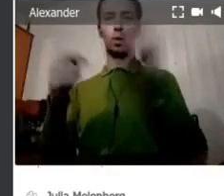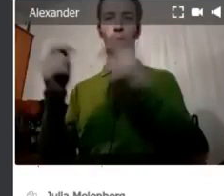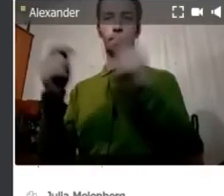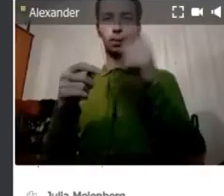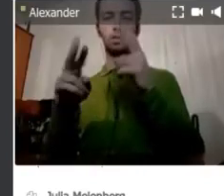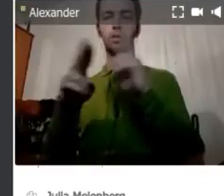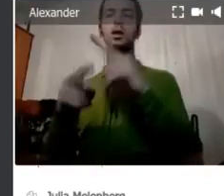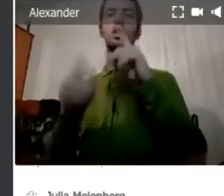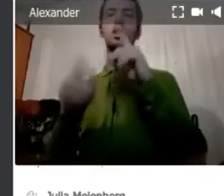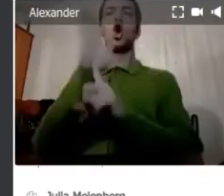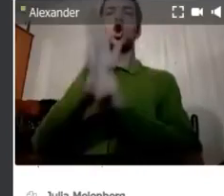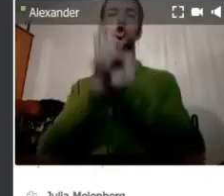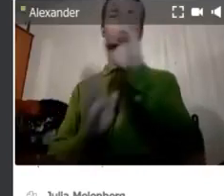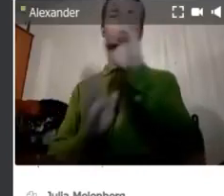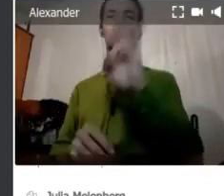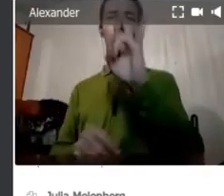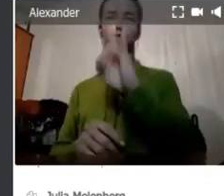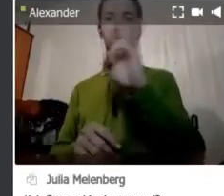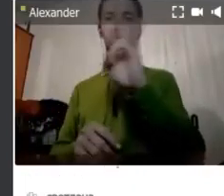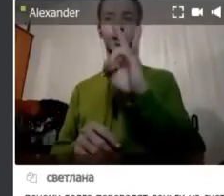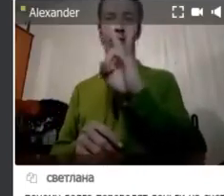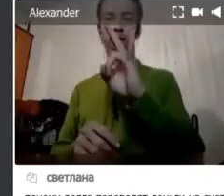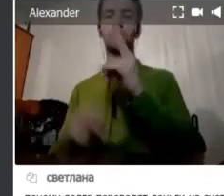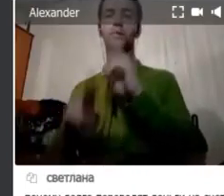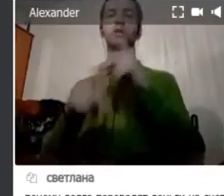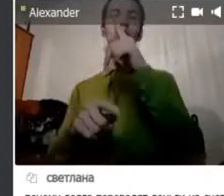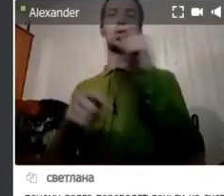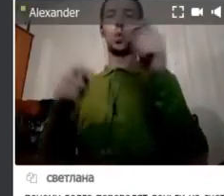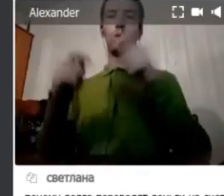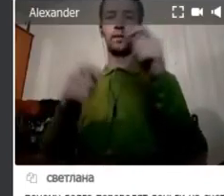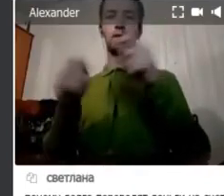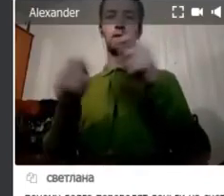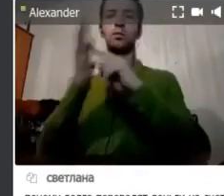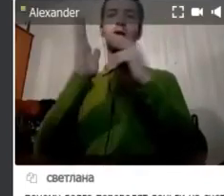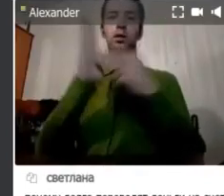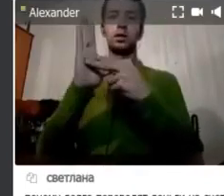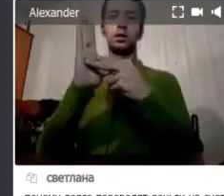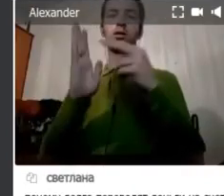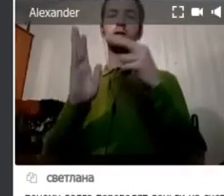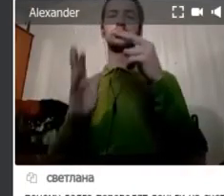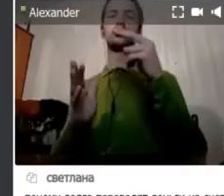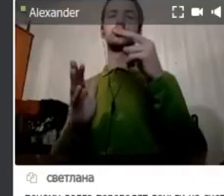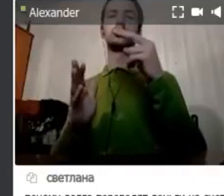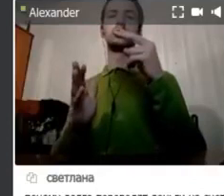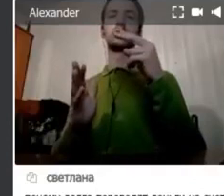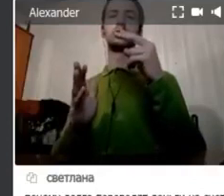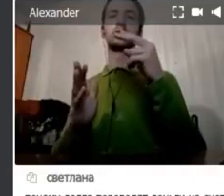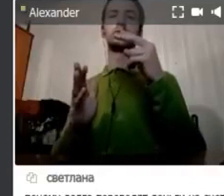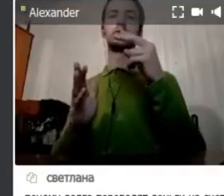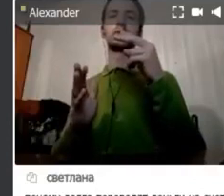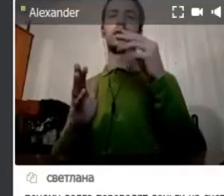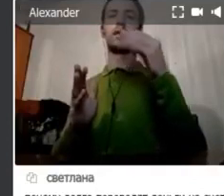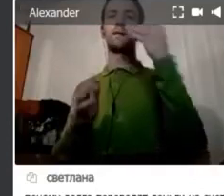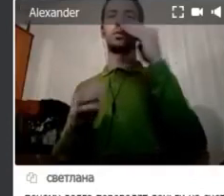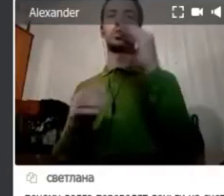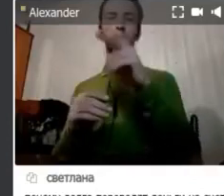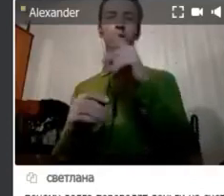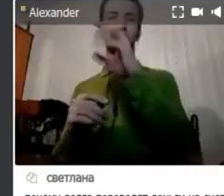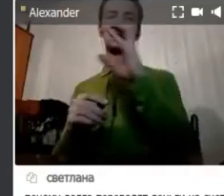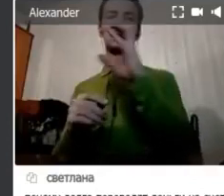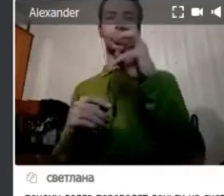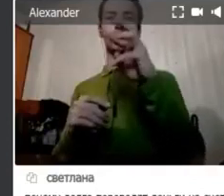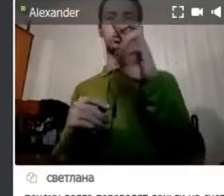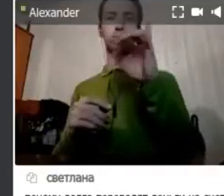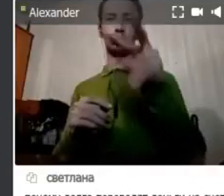это предварительная информация, такая, скажем так, инсайдерская информация предварительная, поэтому давайте дождемся